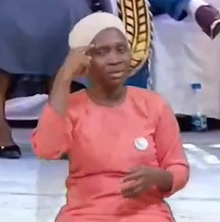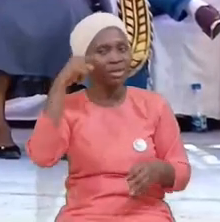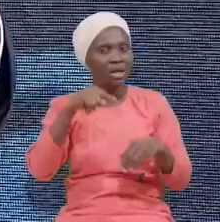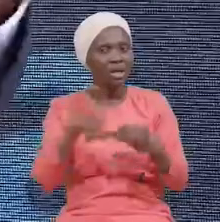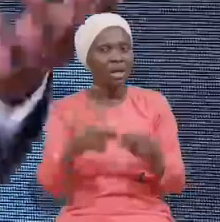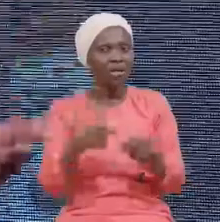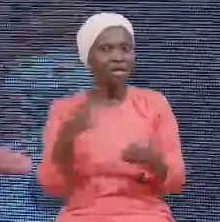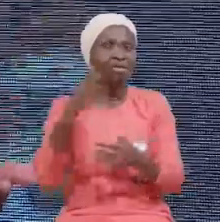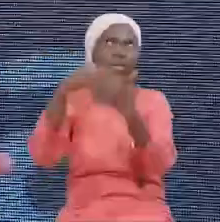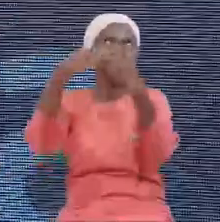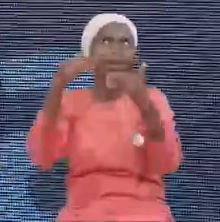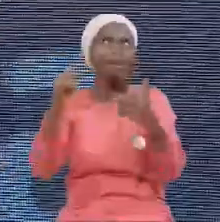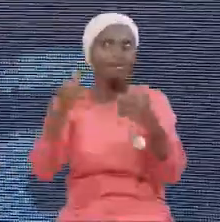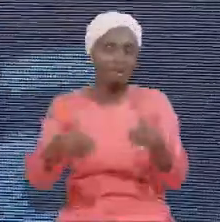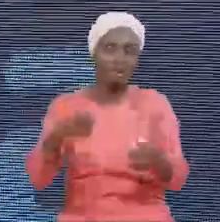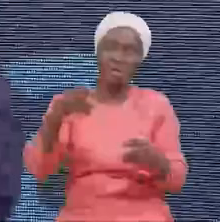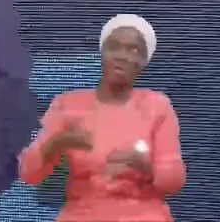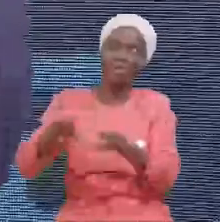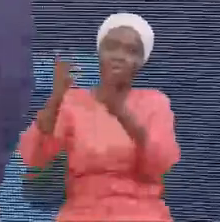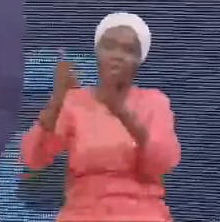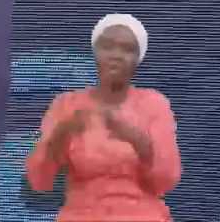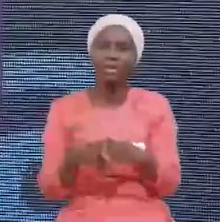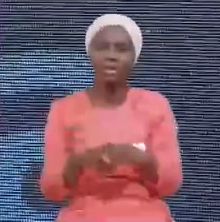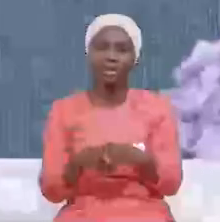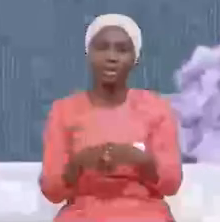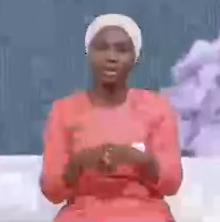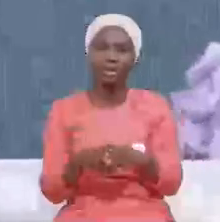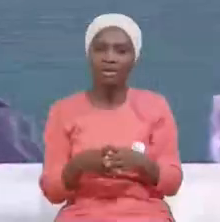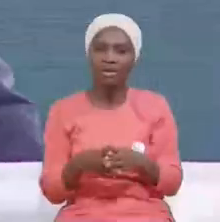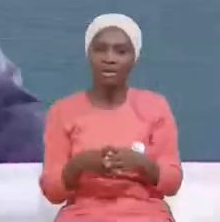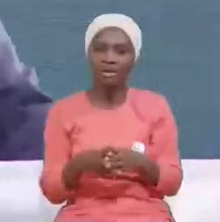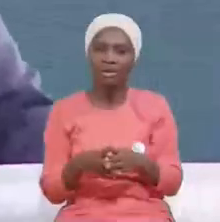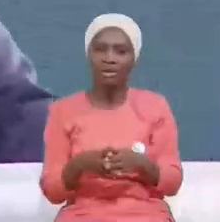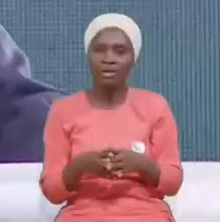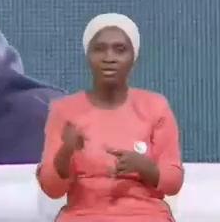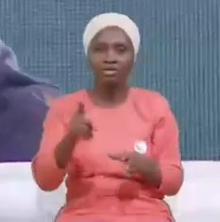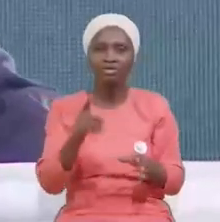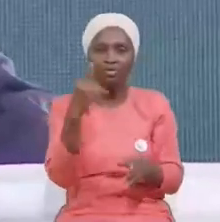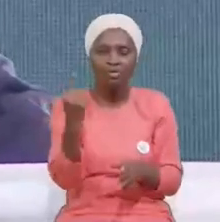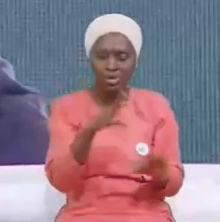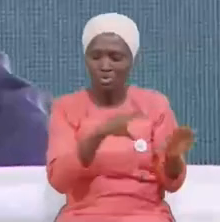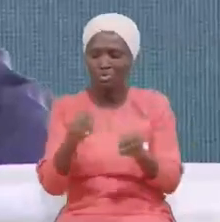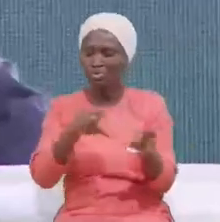Tu ne penses pas à la voix céleste. Tu vas par ci, par là.